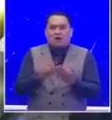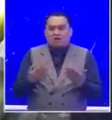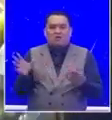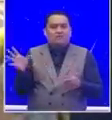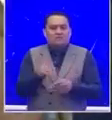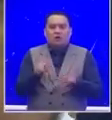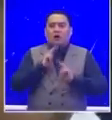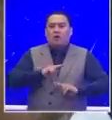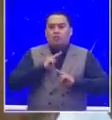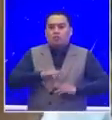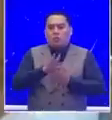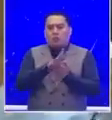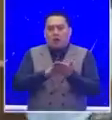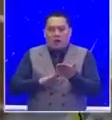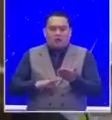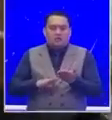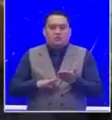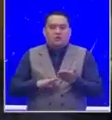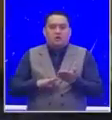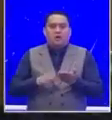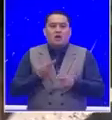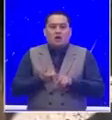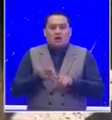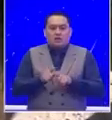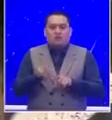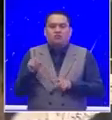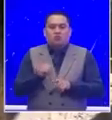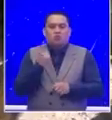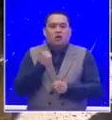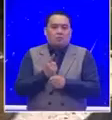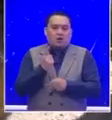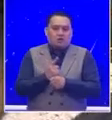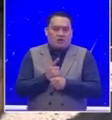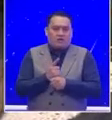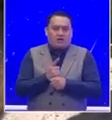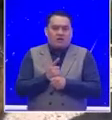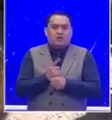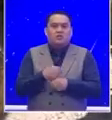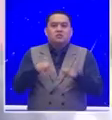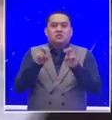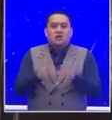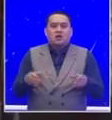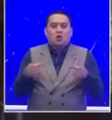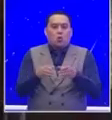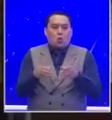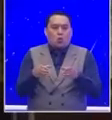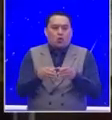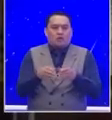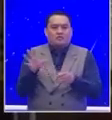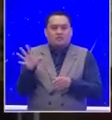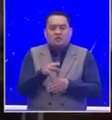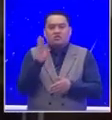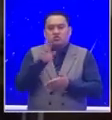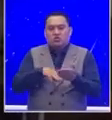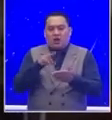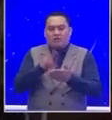далее. Работа здесь кипит, как никогда. И это, несмотря на запрет. Впрочем, члены специальной группы церемониться не стали.